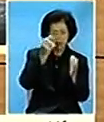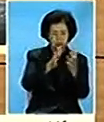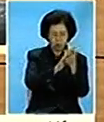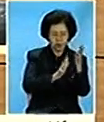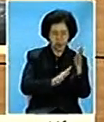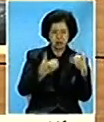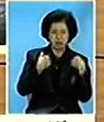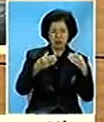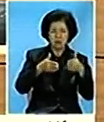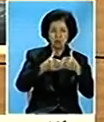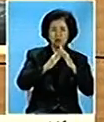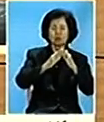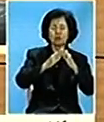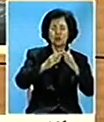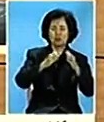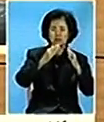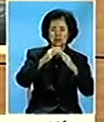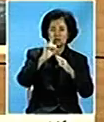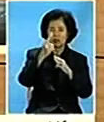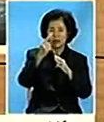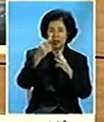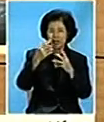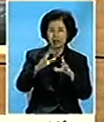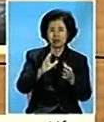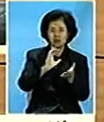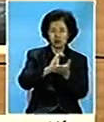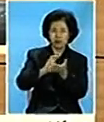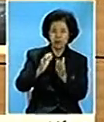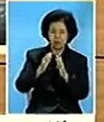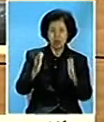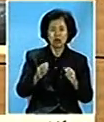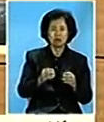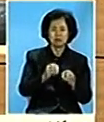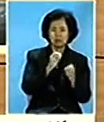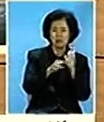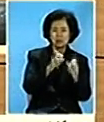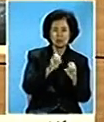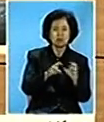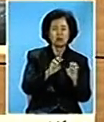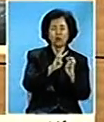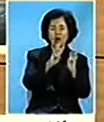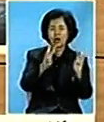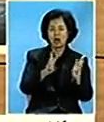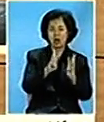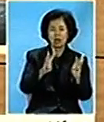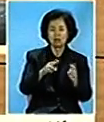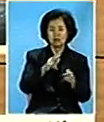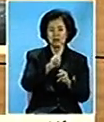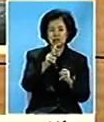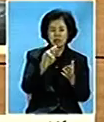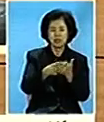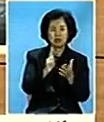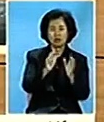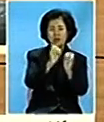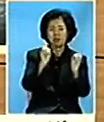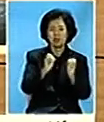าคารซึ่งถูกสร้างไว้โดยงบประมาณของแต่ละปีจำนวนมากที่ถูกทิ้งร้างว่างเปล่าไม่ได้ใช้ประโยชน์ให้สมประโยชน์เหมือน